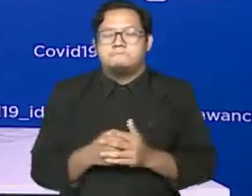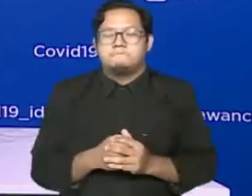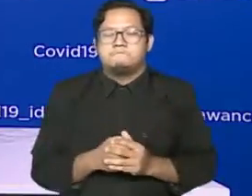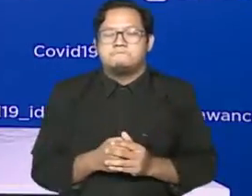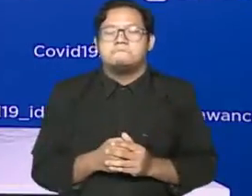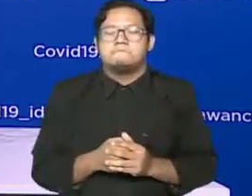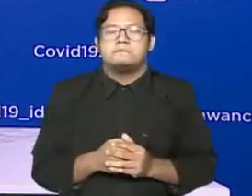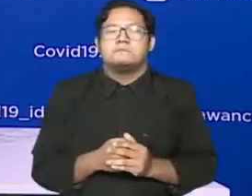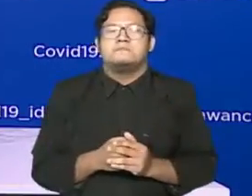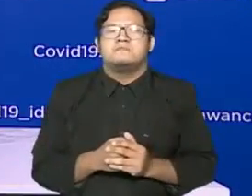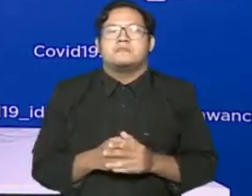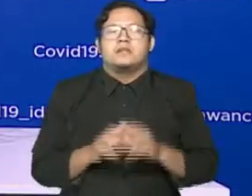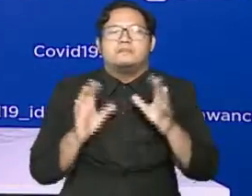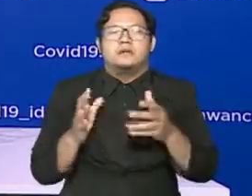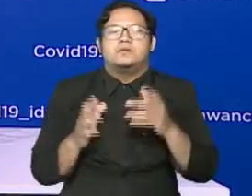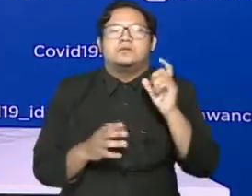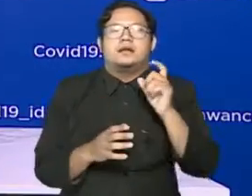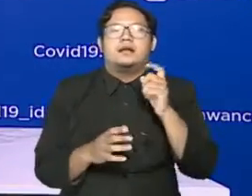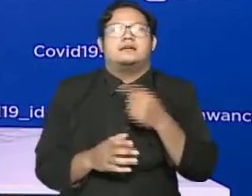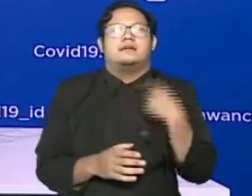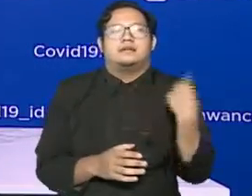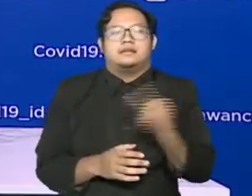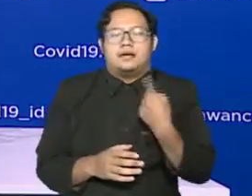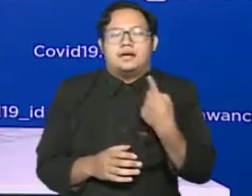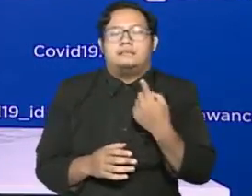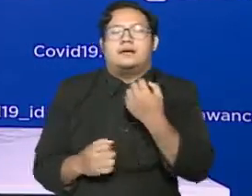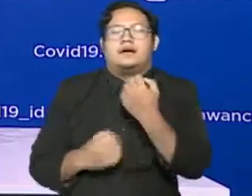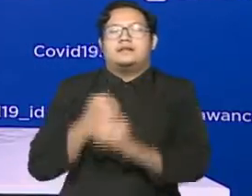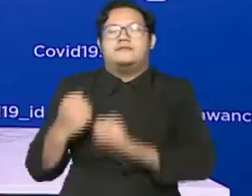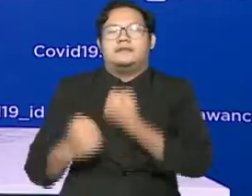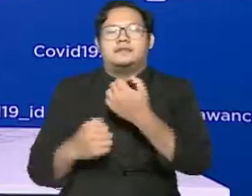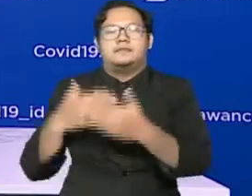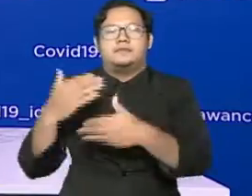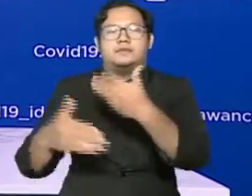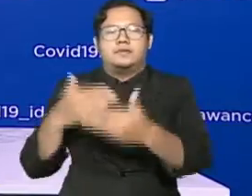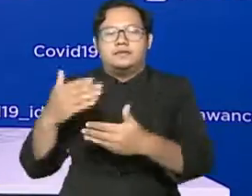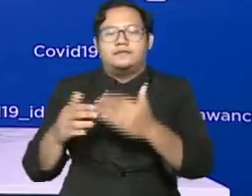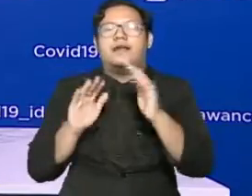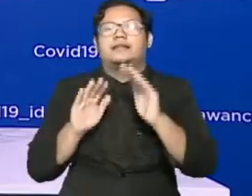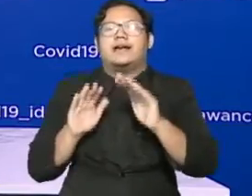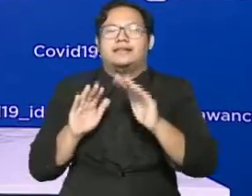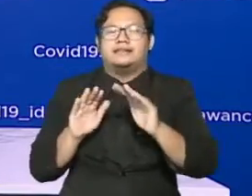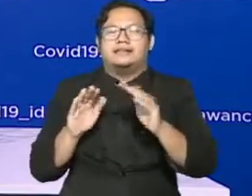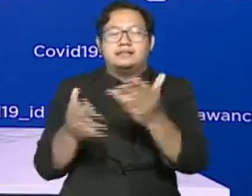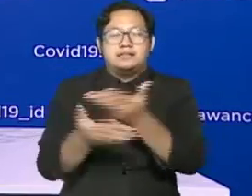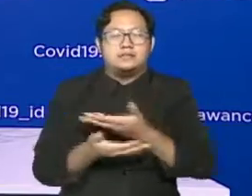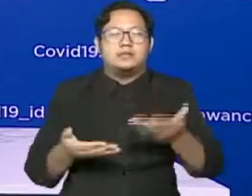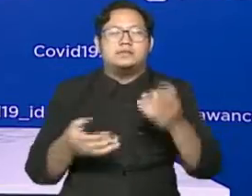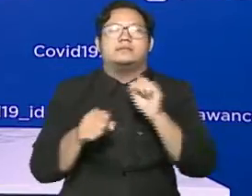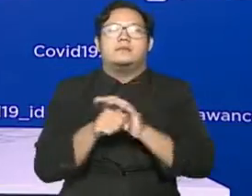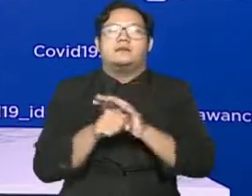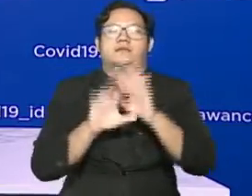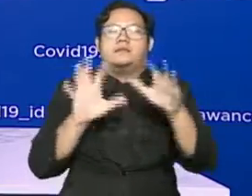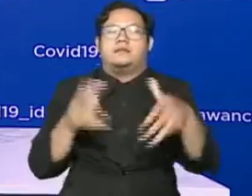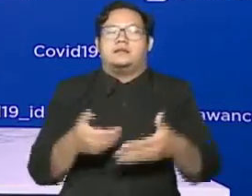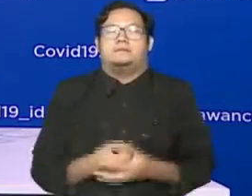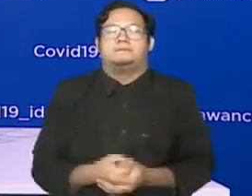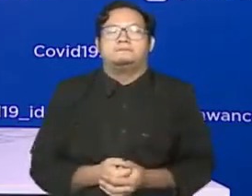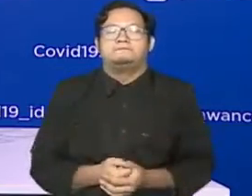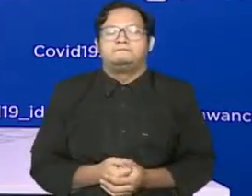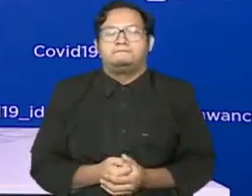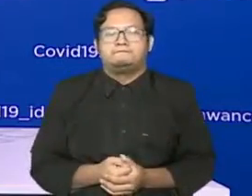upaya kita tetap berhati-hati beraktivitas produktif di tengah pandemic Fit 19 untuk